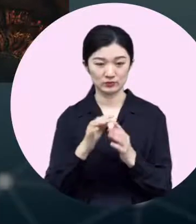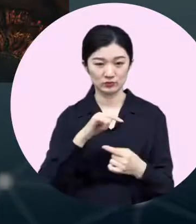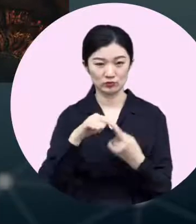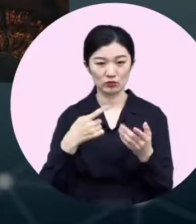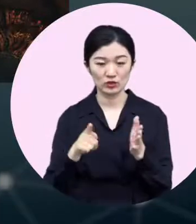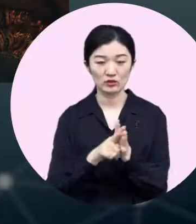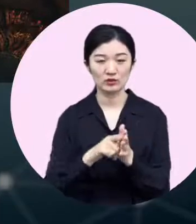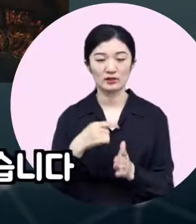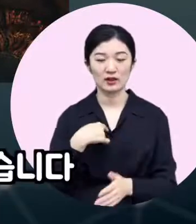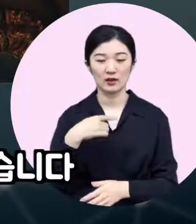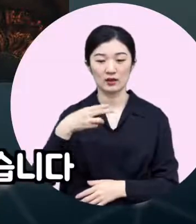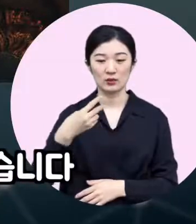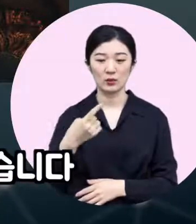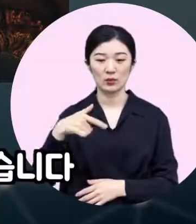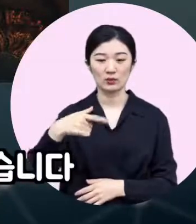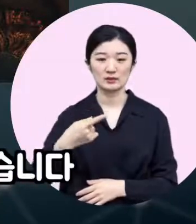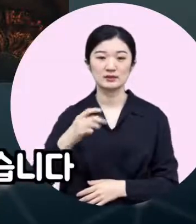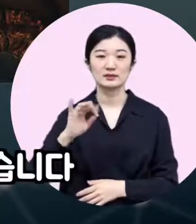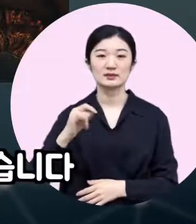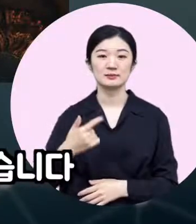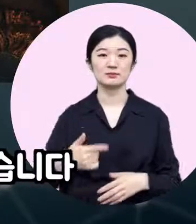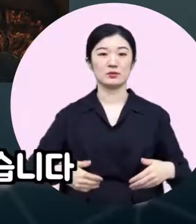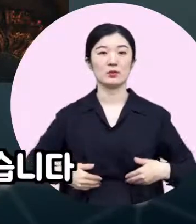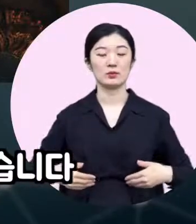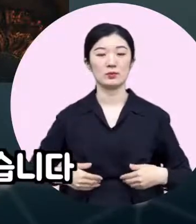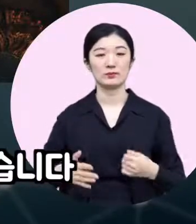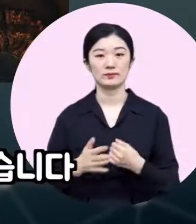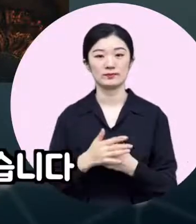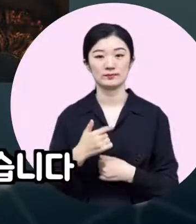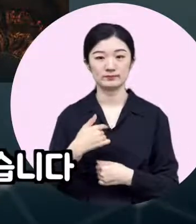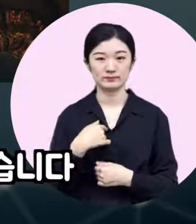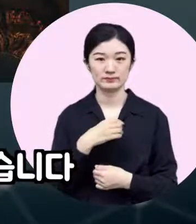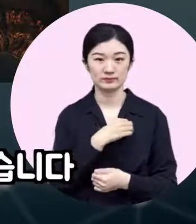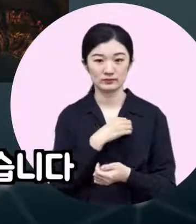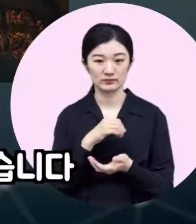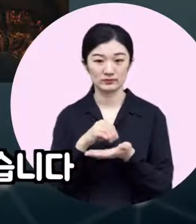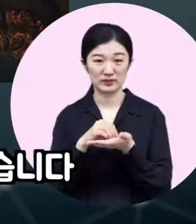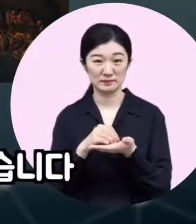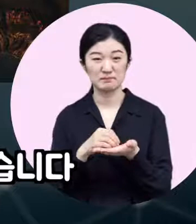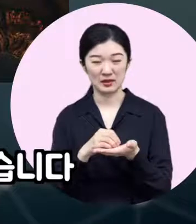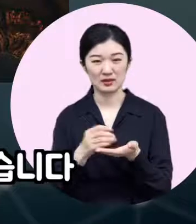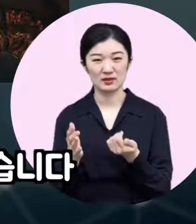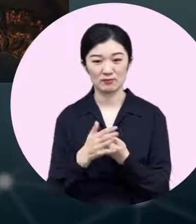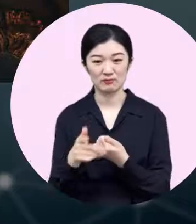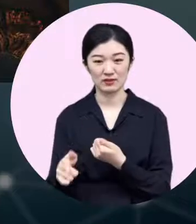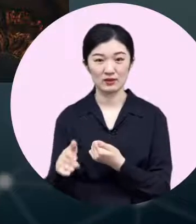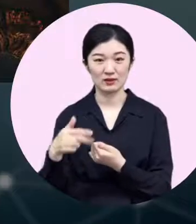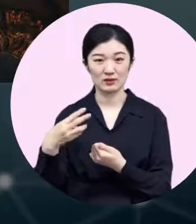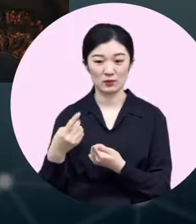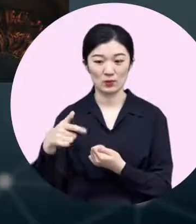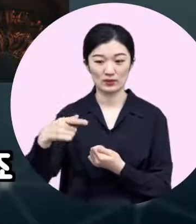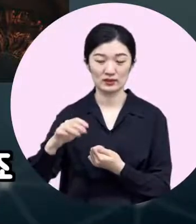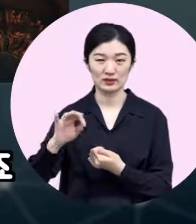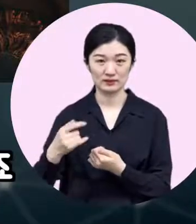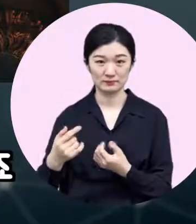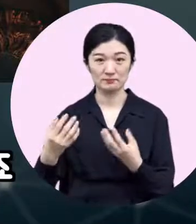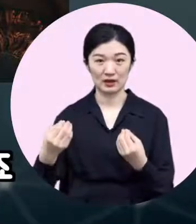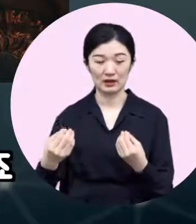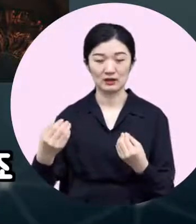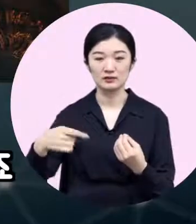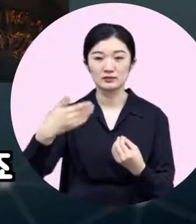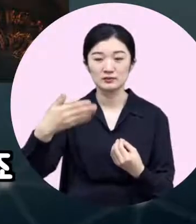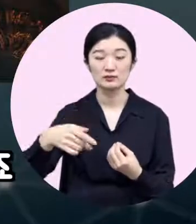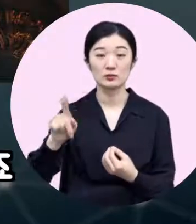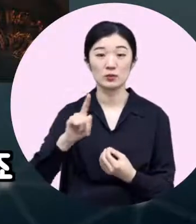말씀을 드렸죠. 동일하게 가입한 계정으로 로그인을 하시면 되겠습니다. 자, 로그인을 했습니다. 그러면